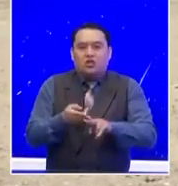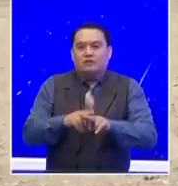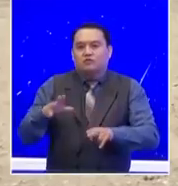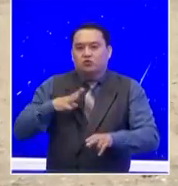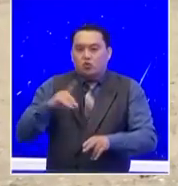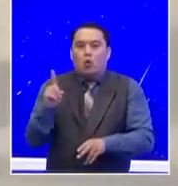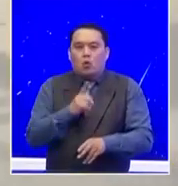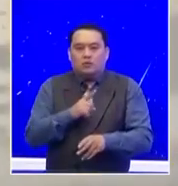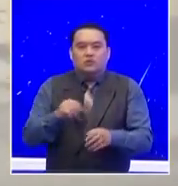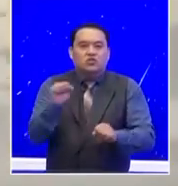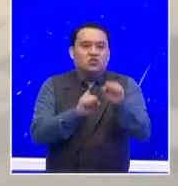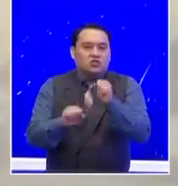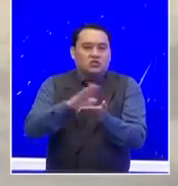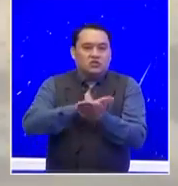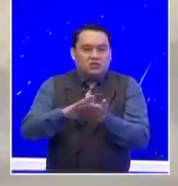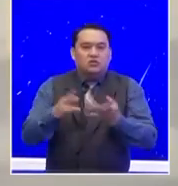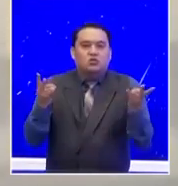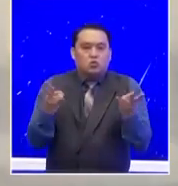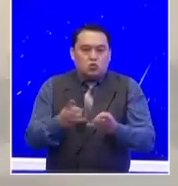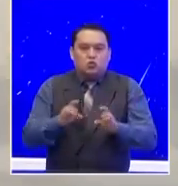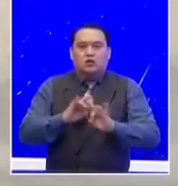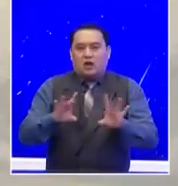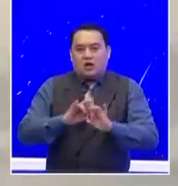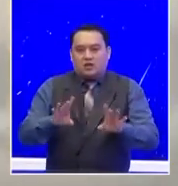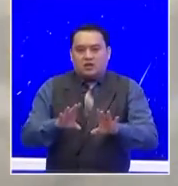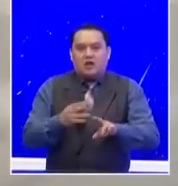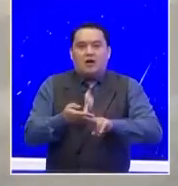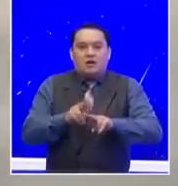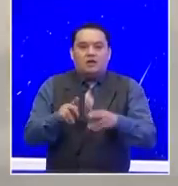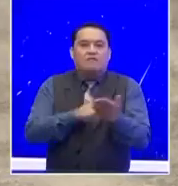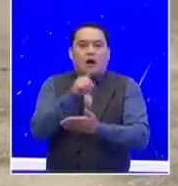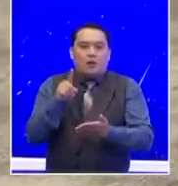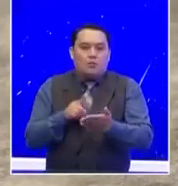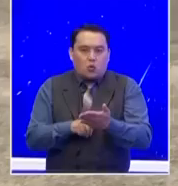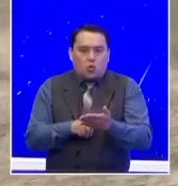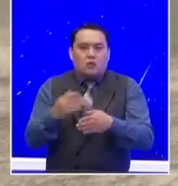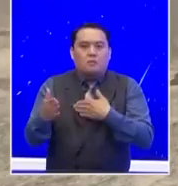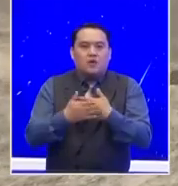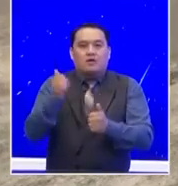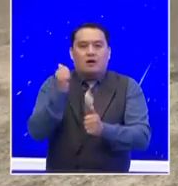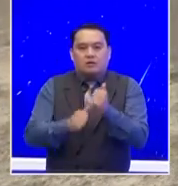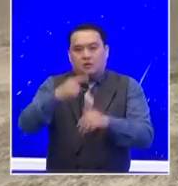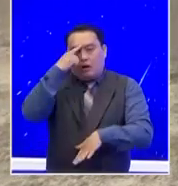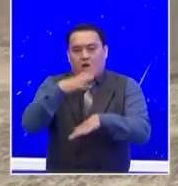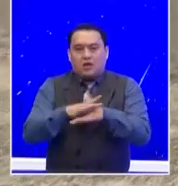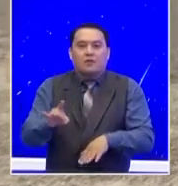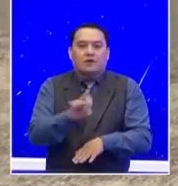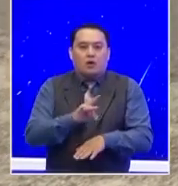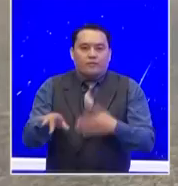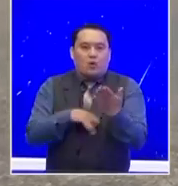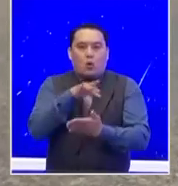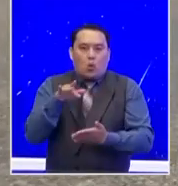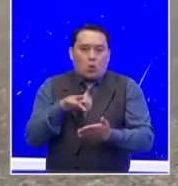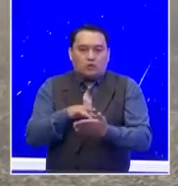стоит забывать и о дезинфекции, признаются местные власти. Ведь эти вопросы во главу угла перед каждым акимом района и